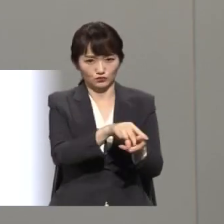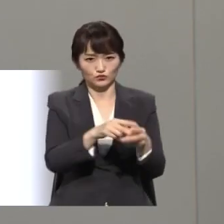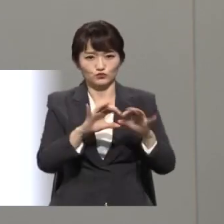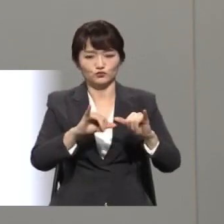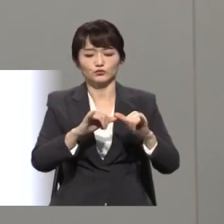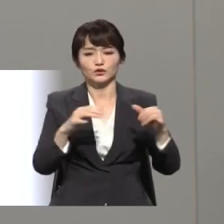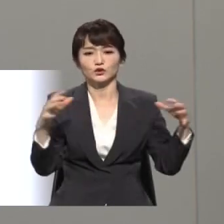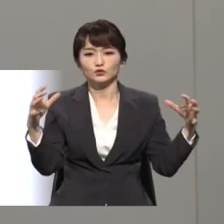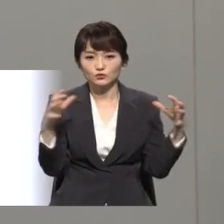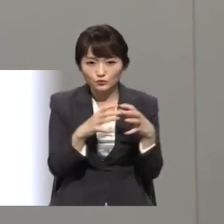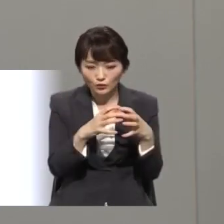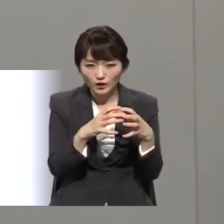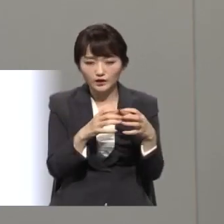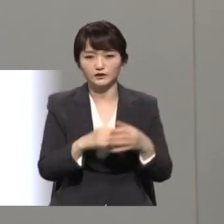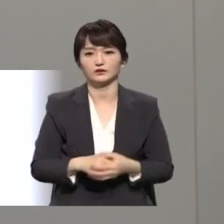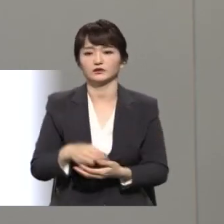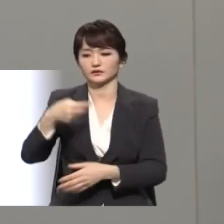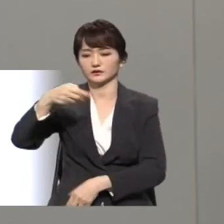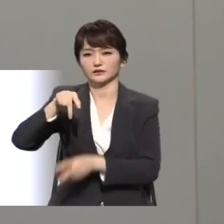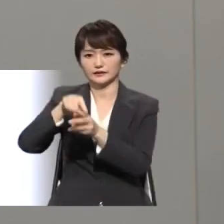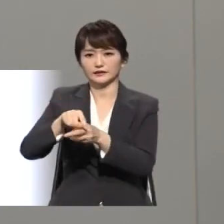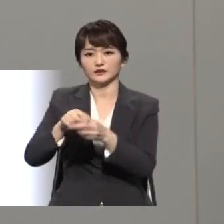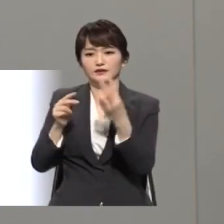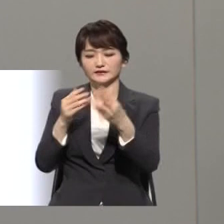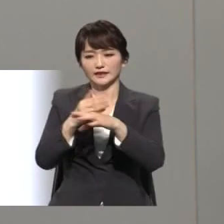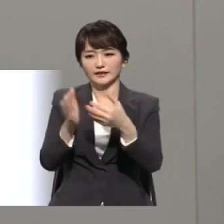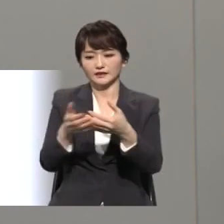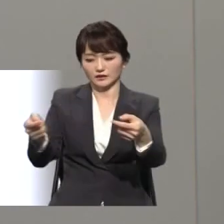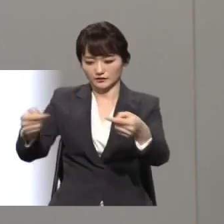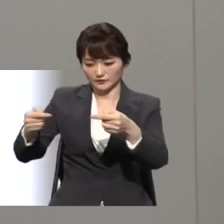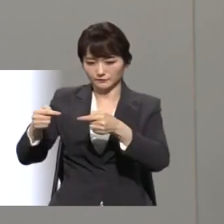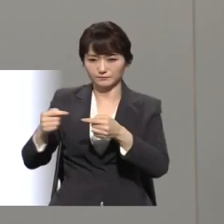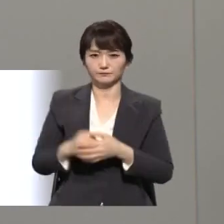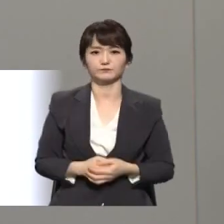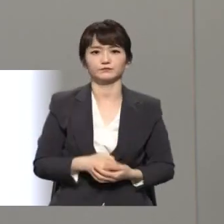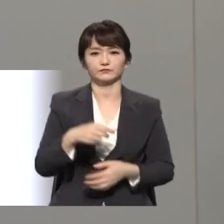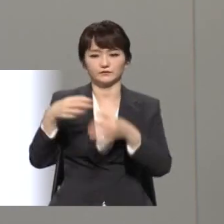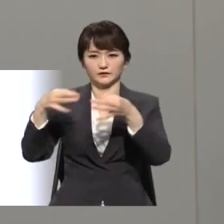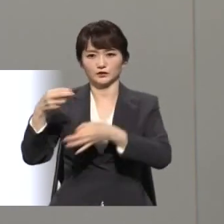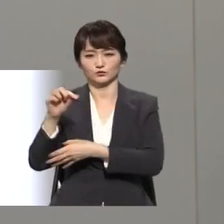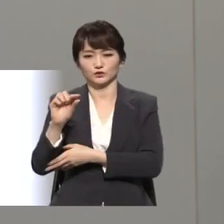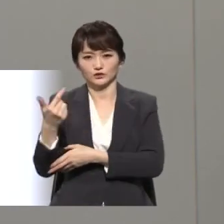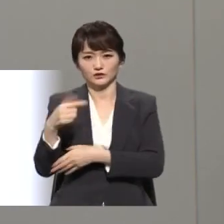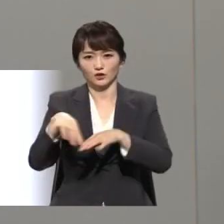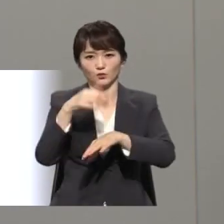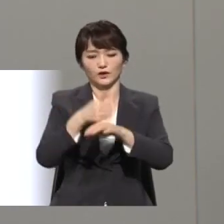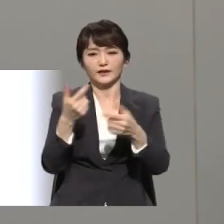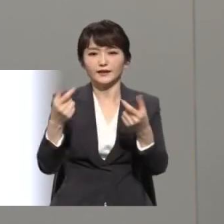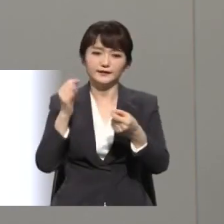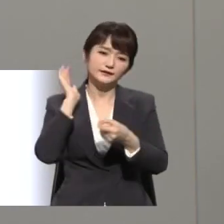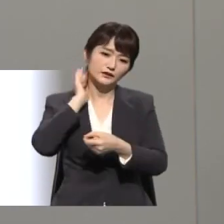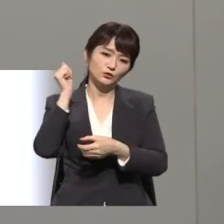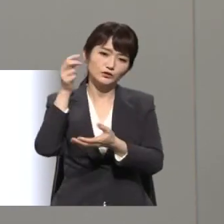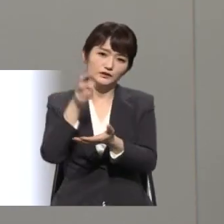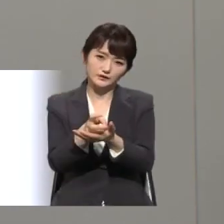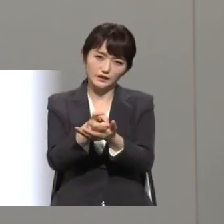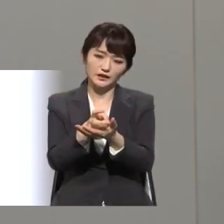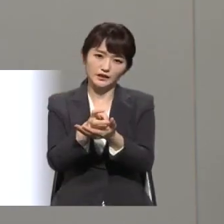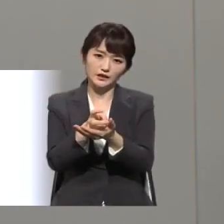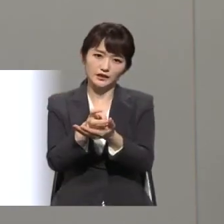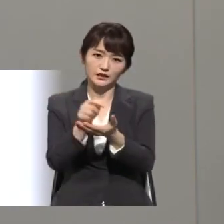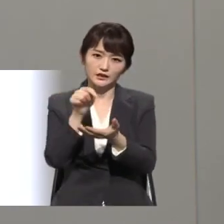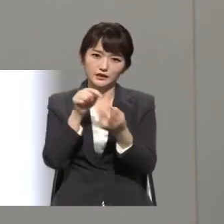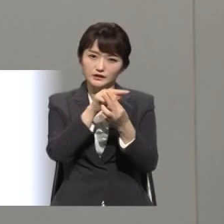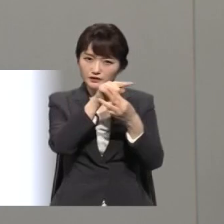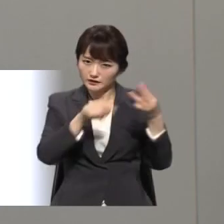심상정 후보 님의 다 담대 정치 김동현 부모님이 제왕적 대통령제 개혁은 이제 민주당의 약속이다